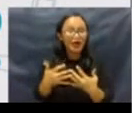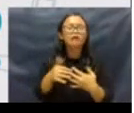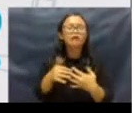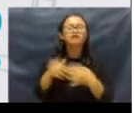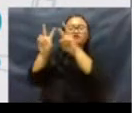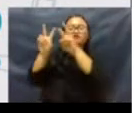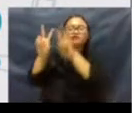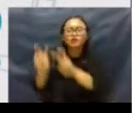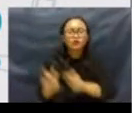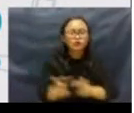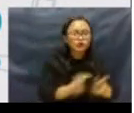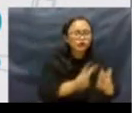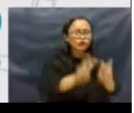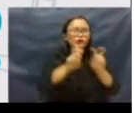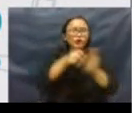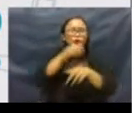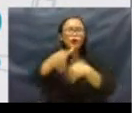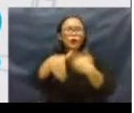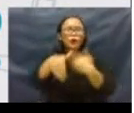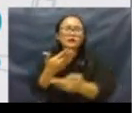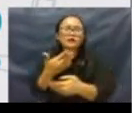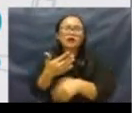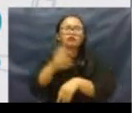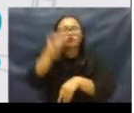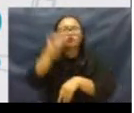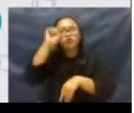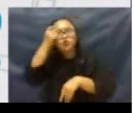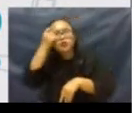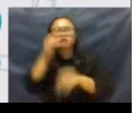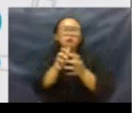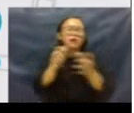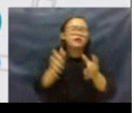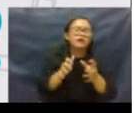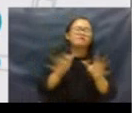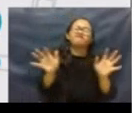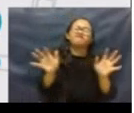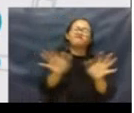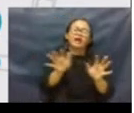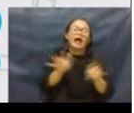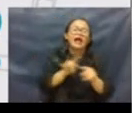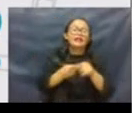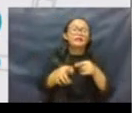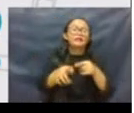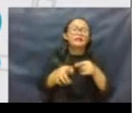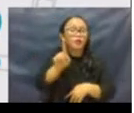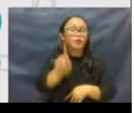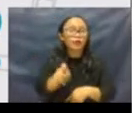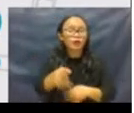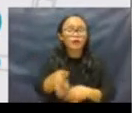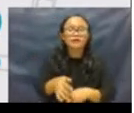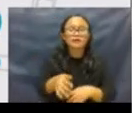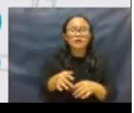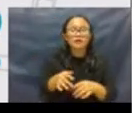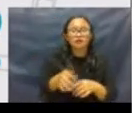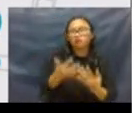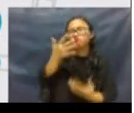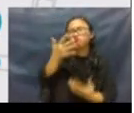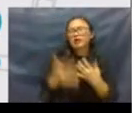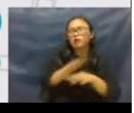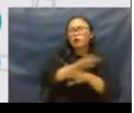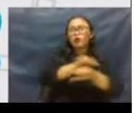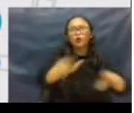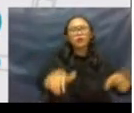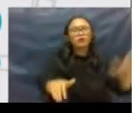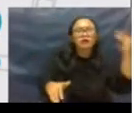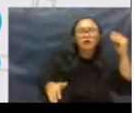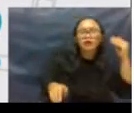sulit, tidak akan terlalu banyak, tapi memang Bapak dan Ibu perlu terbiasa untuk mendengarkan pendapat yang bunyi di mana-mana. Kalau